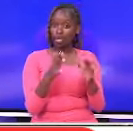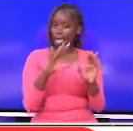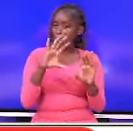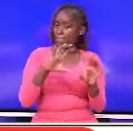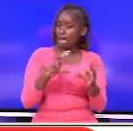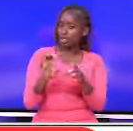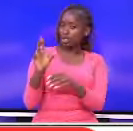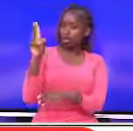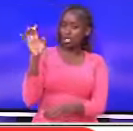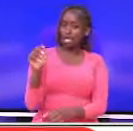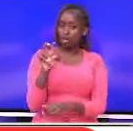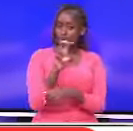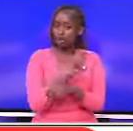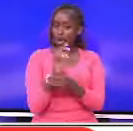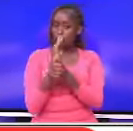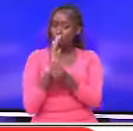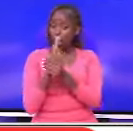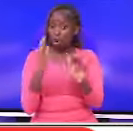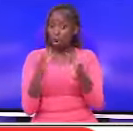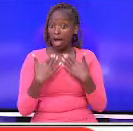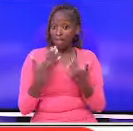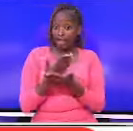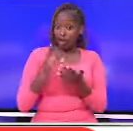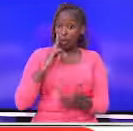kinatafuta umaarufu au kuna tishio la